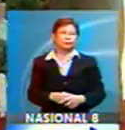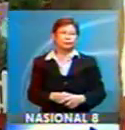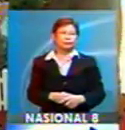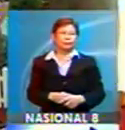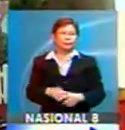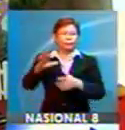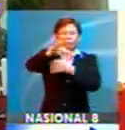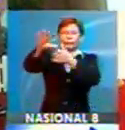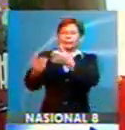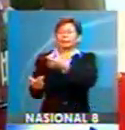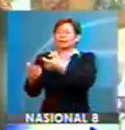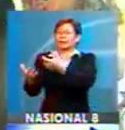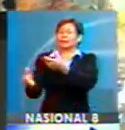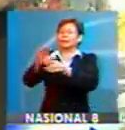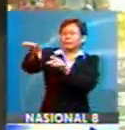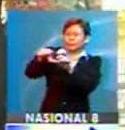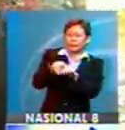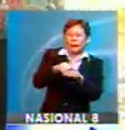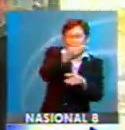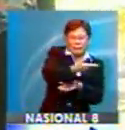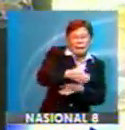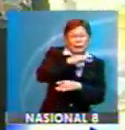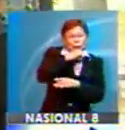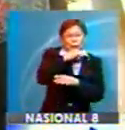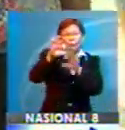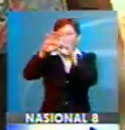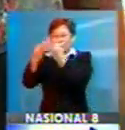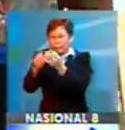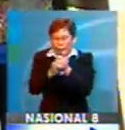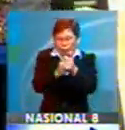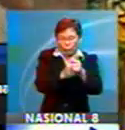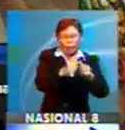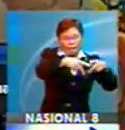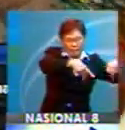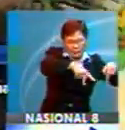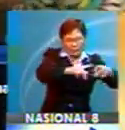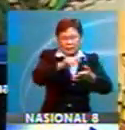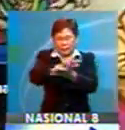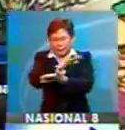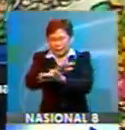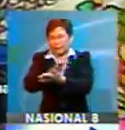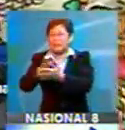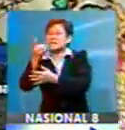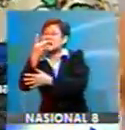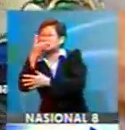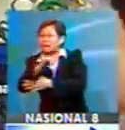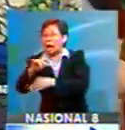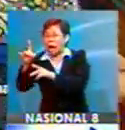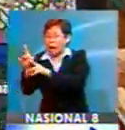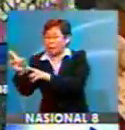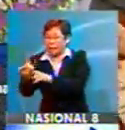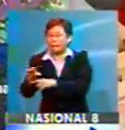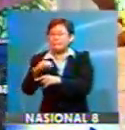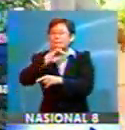Ia membabitkan pengasingan sisa pepejal isi rumah mengikut komposisi, iaitu plastik, kertas, kaca, logam,